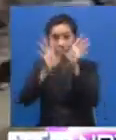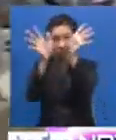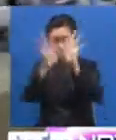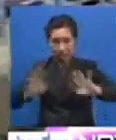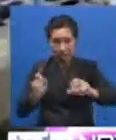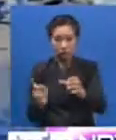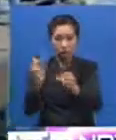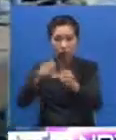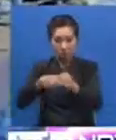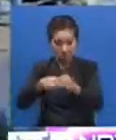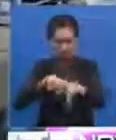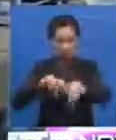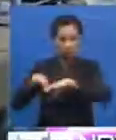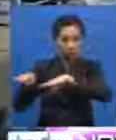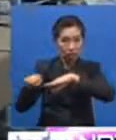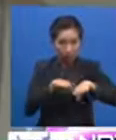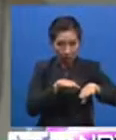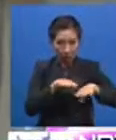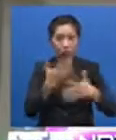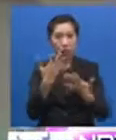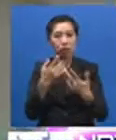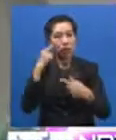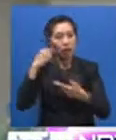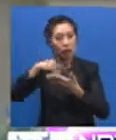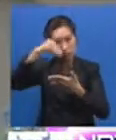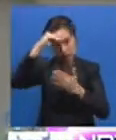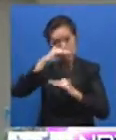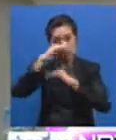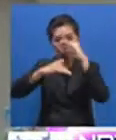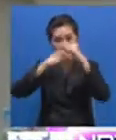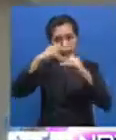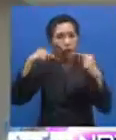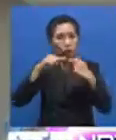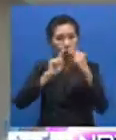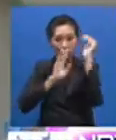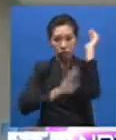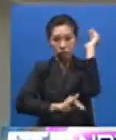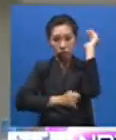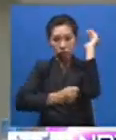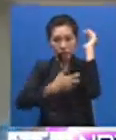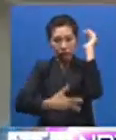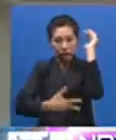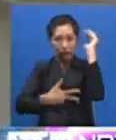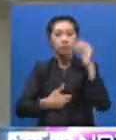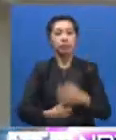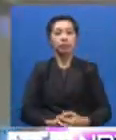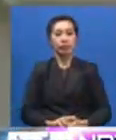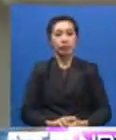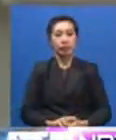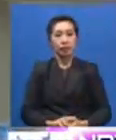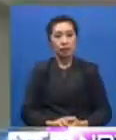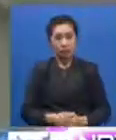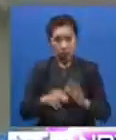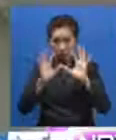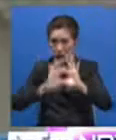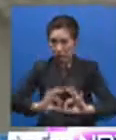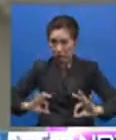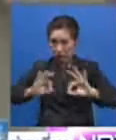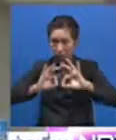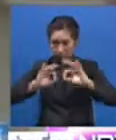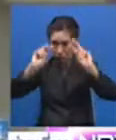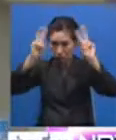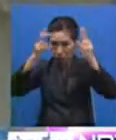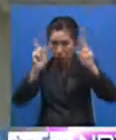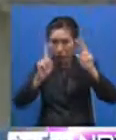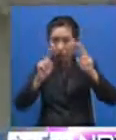เศรษฐกิจอาเซียนรวมถึงการพัฒนาการศึกษาในจังหวัดชายแดนภาคใต้ขณะที่ประเด็นที่ต้องจับตาค่ะคือการ